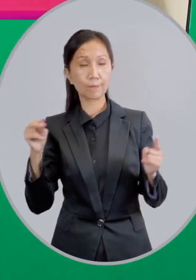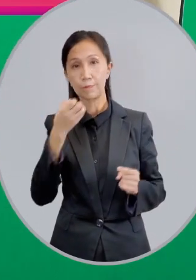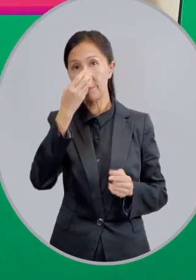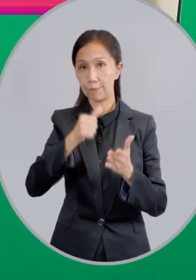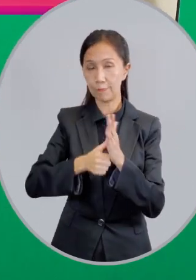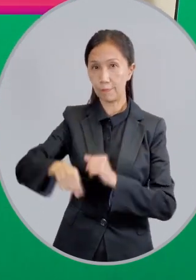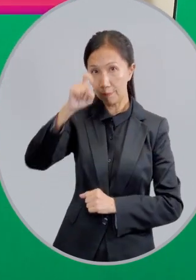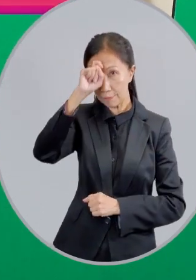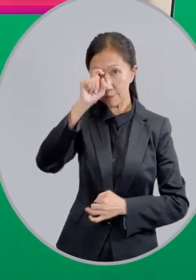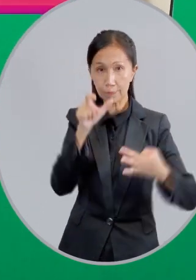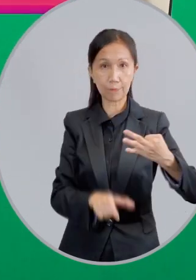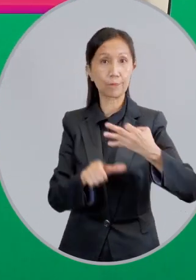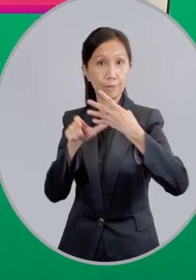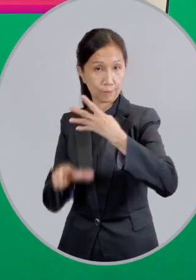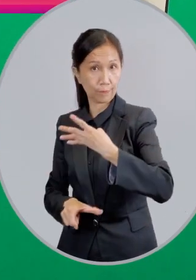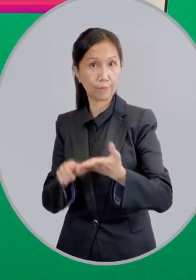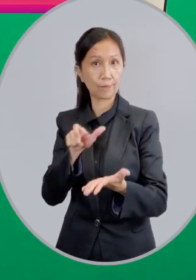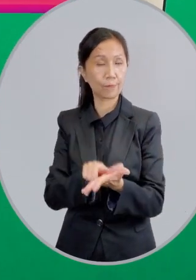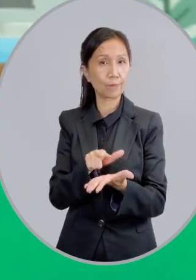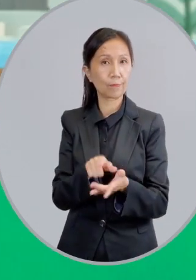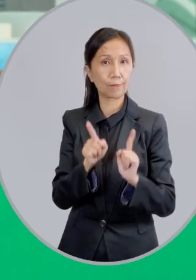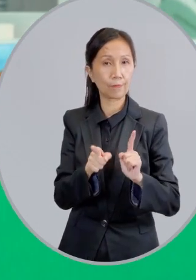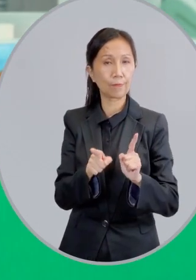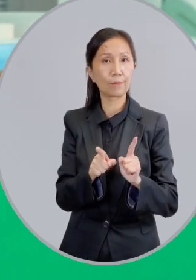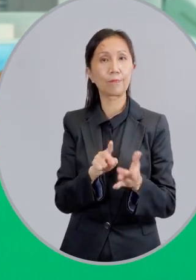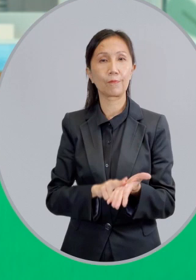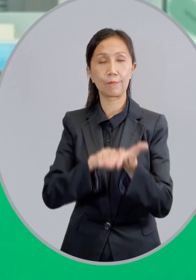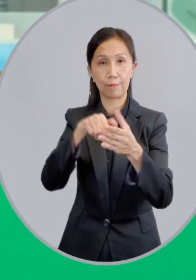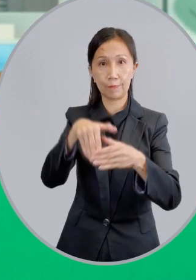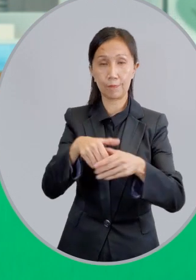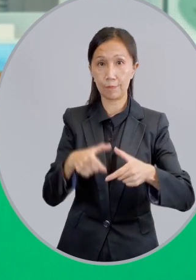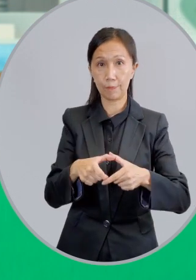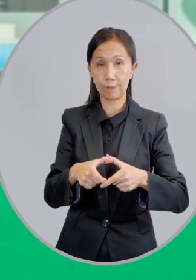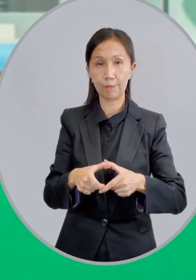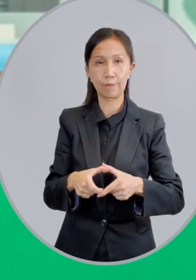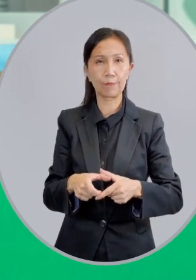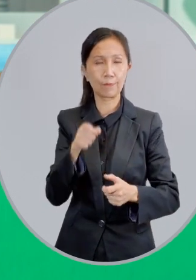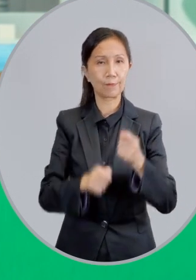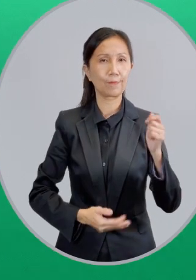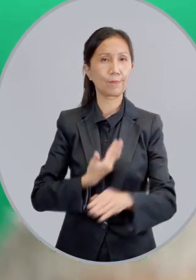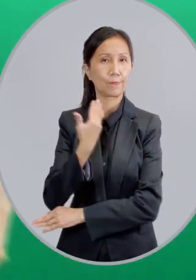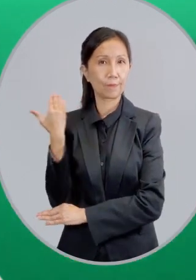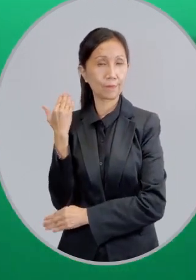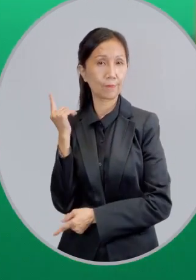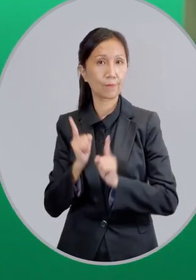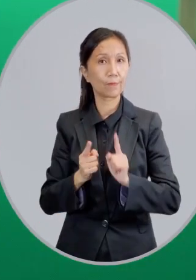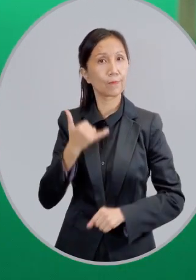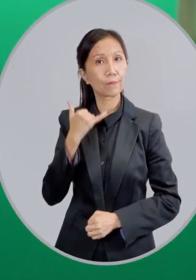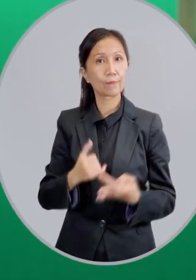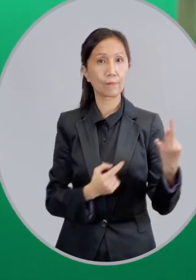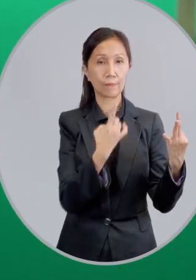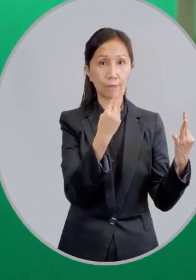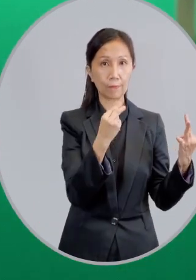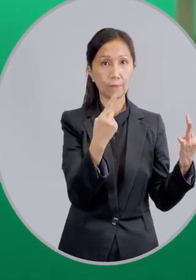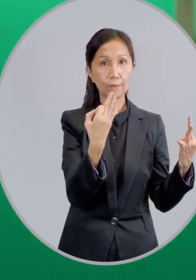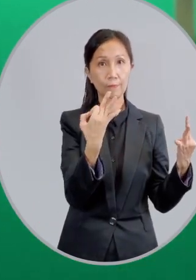出生嘅香港居民，记得喺3月至4月用八达通应用程式或邮寄申请乐游卡。详情睇乐游卡网页或打